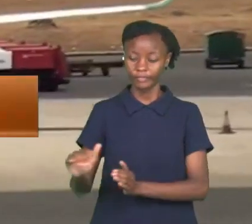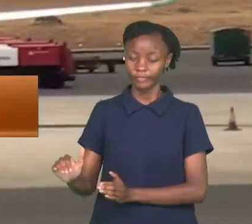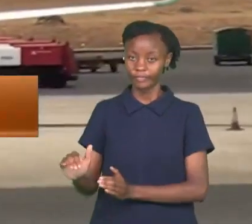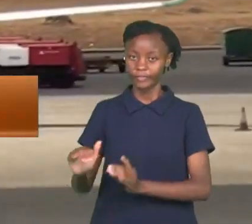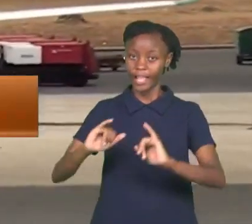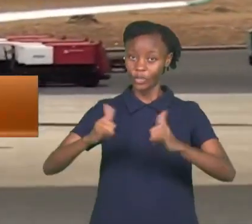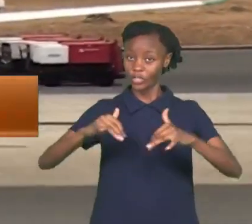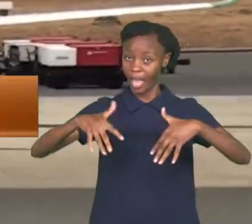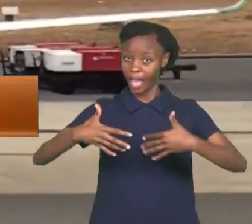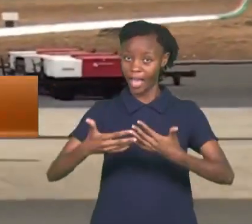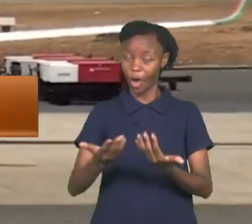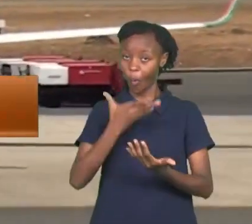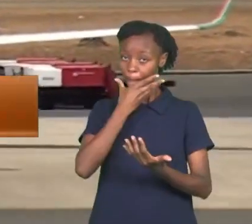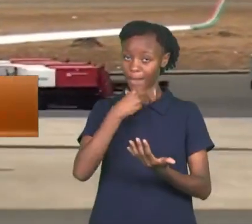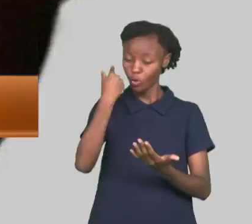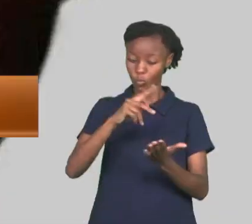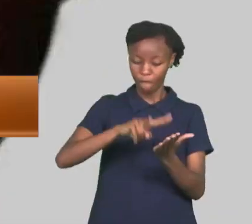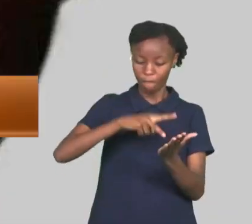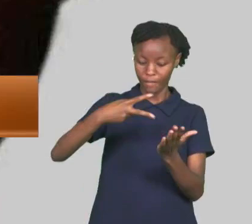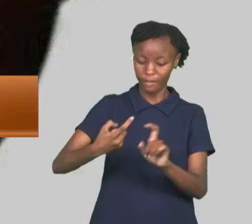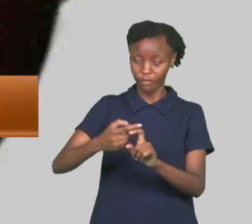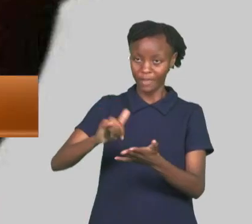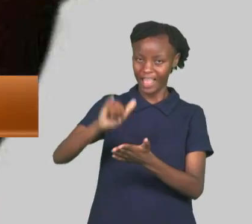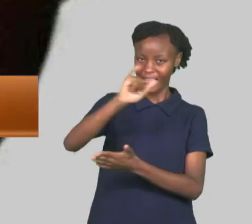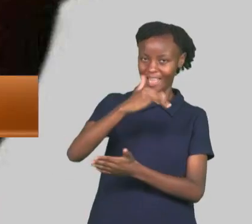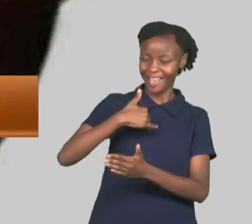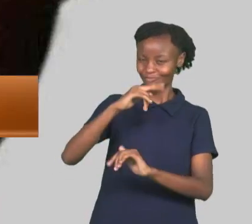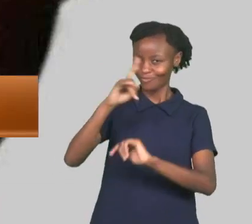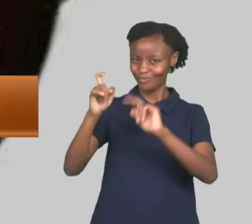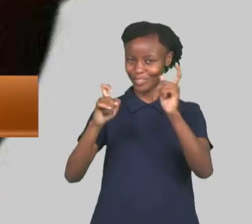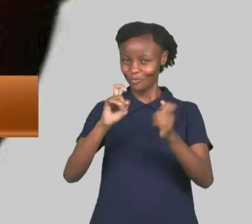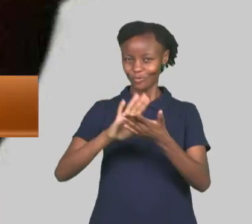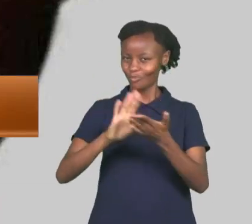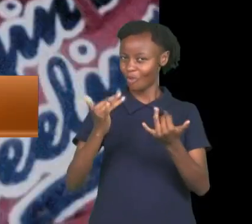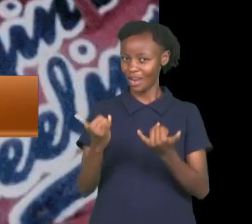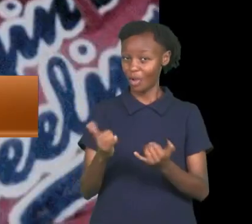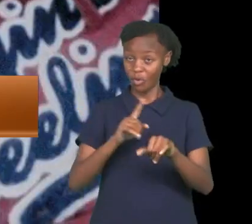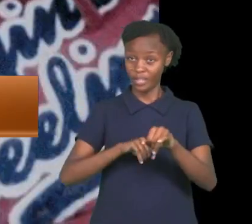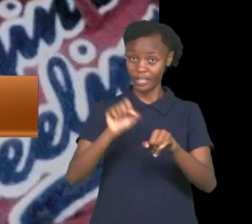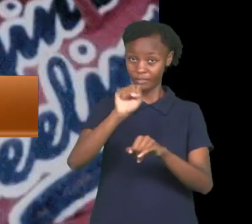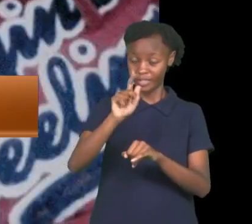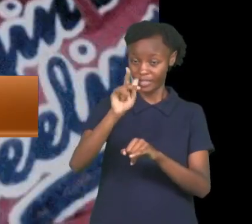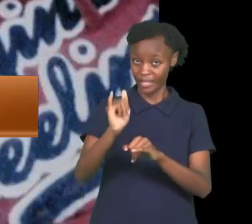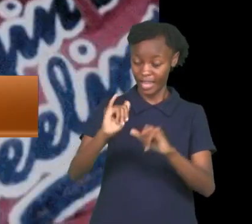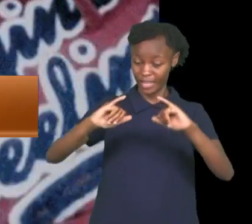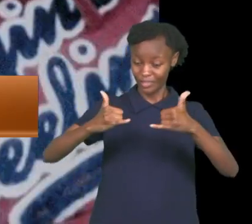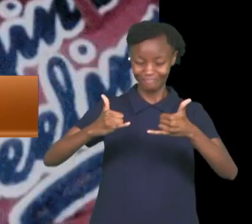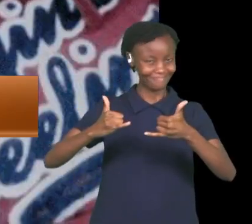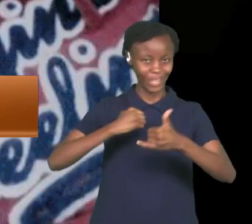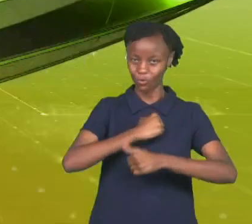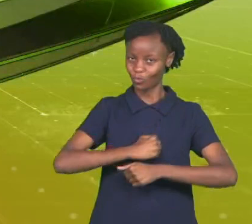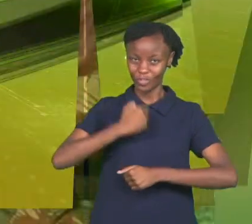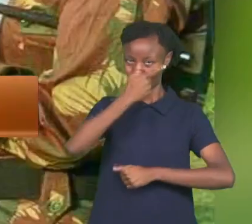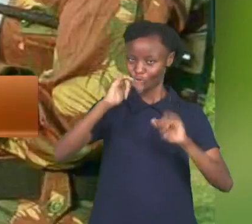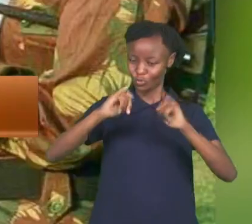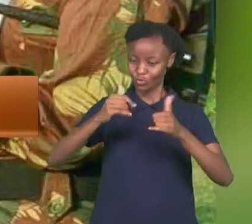Taarifa za jamaa aliyeanguka kutoka kwa ndege zaibua maswali zaidi ya majibu, huku Sky News ikijuta kutoa taarifa.